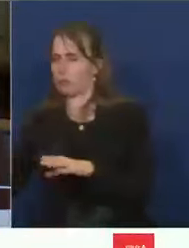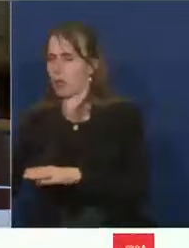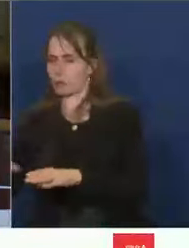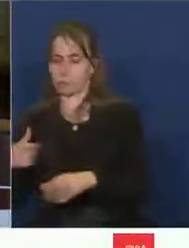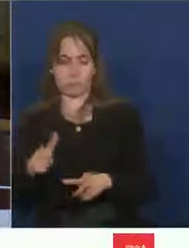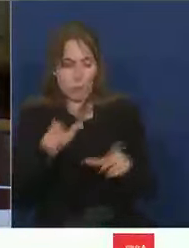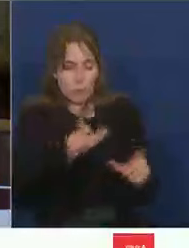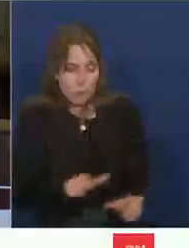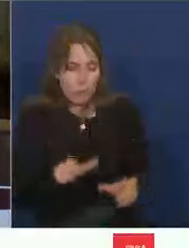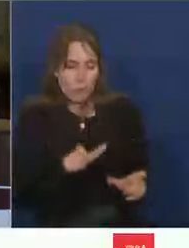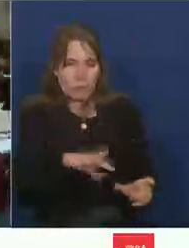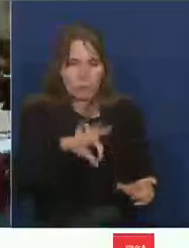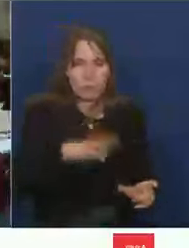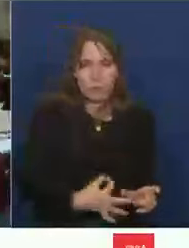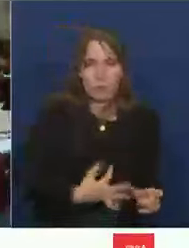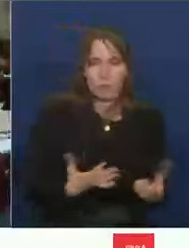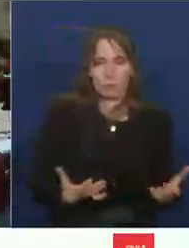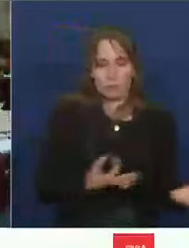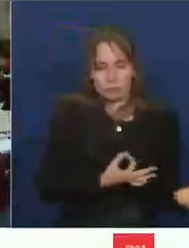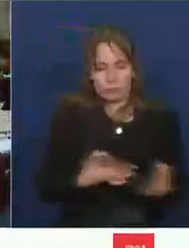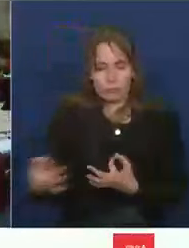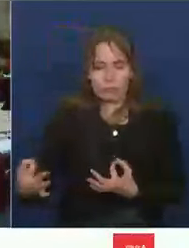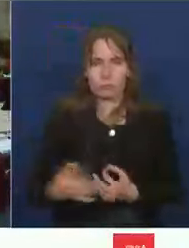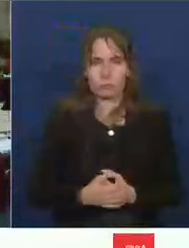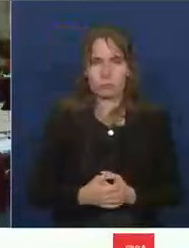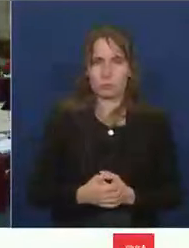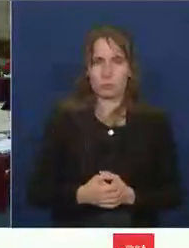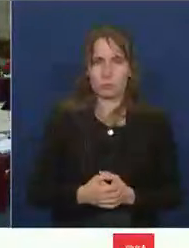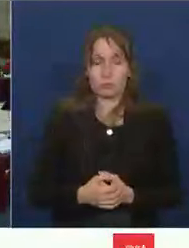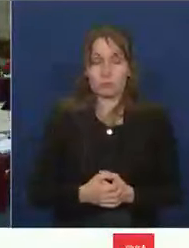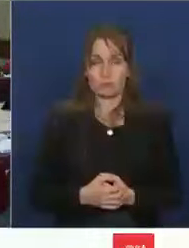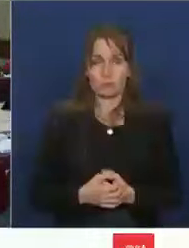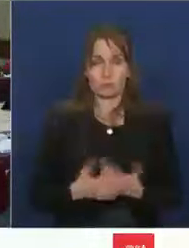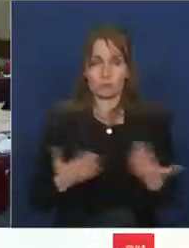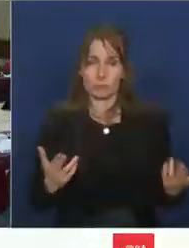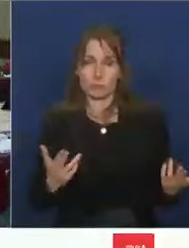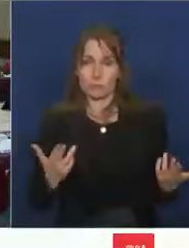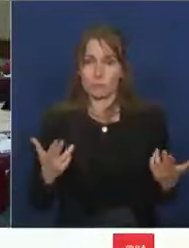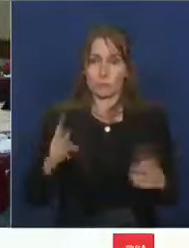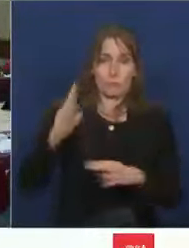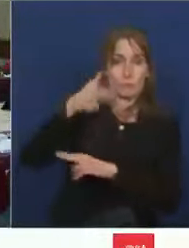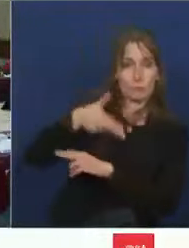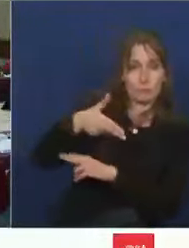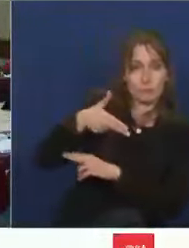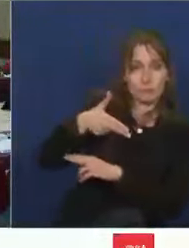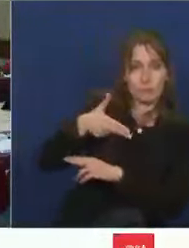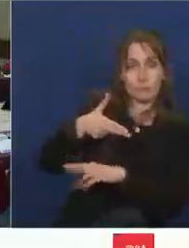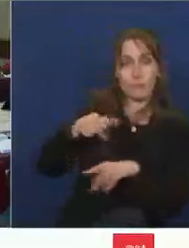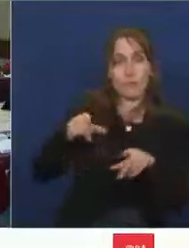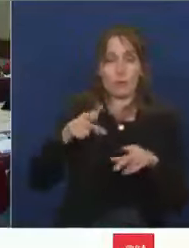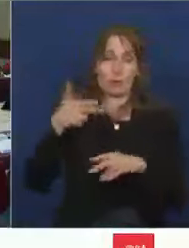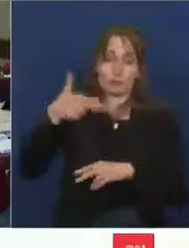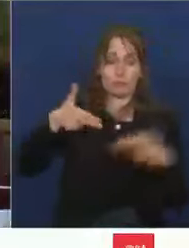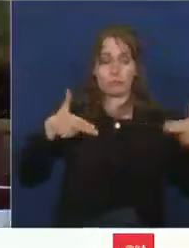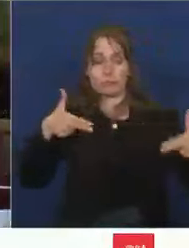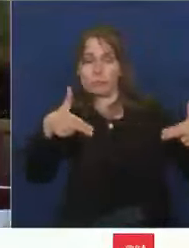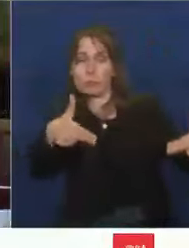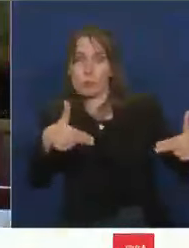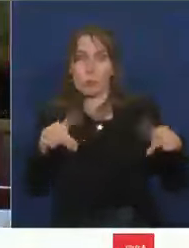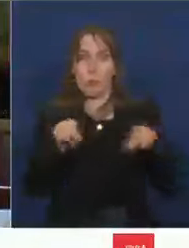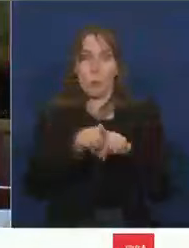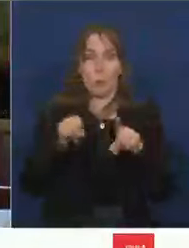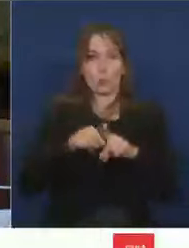surveillées de manière régulière par des dispositifs de sécurité passive et aussi par des dispositifs de sécurité